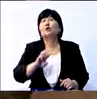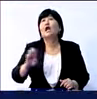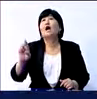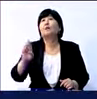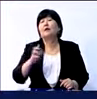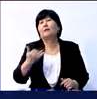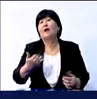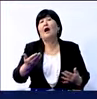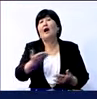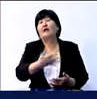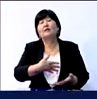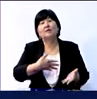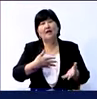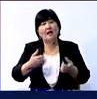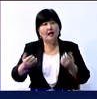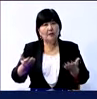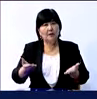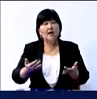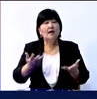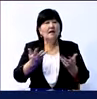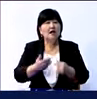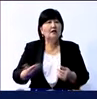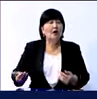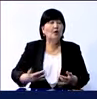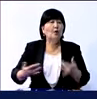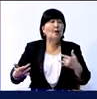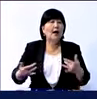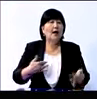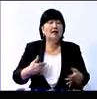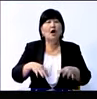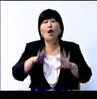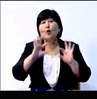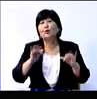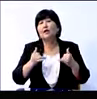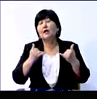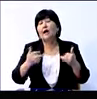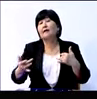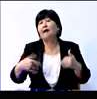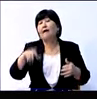Бегімованда арамыздан алып кетті. Саналы ғұмырын театрға, өнерге